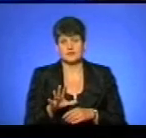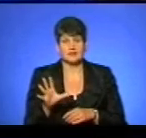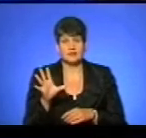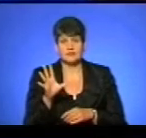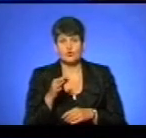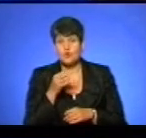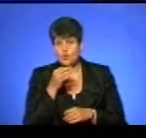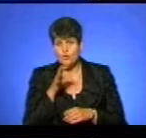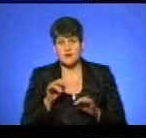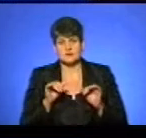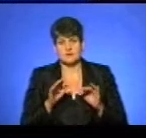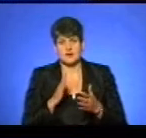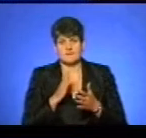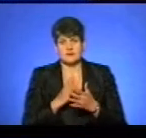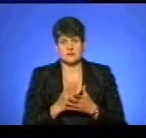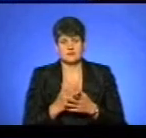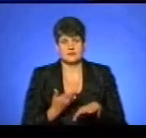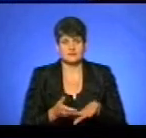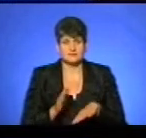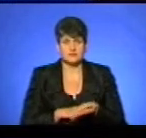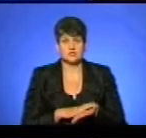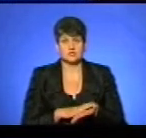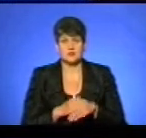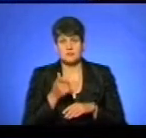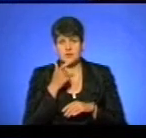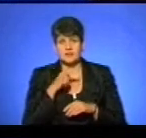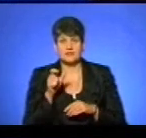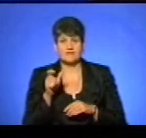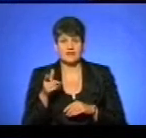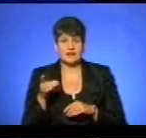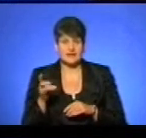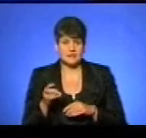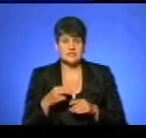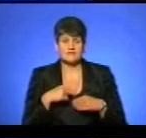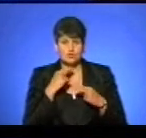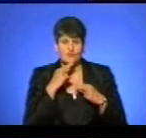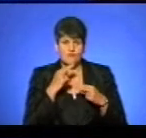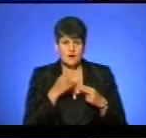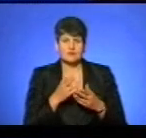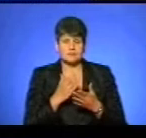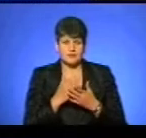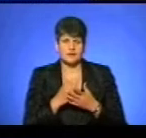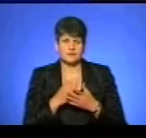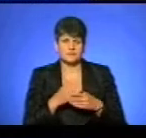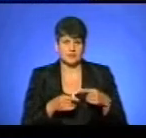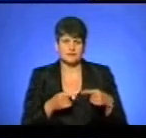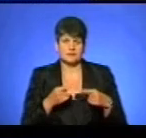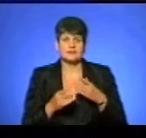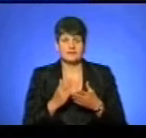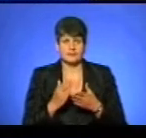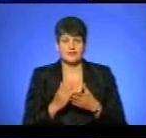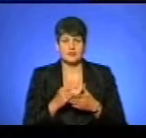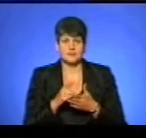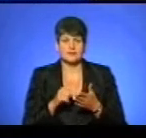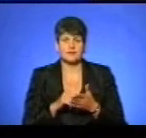справа йде з потугами, але вона відпрацьовується. І пан Євген десь звернув увагу, там є інциденти, є питання, я кажу,